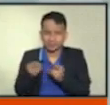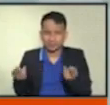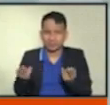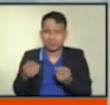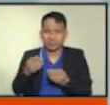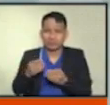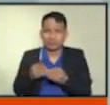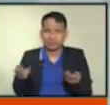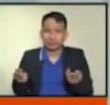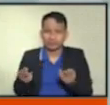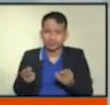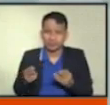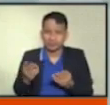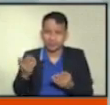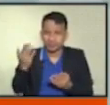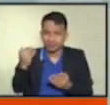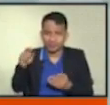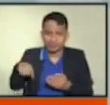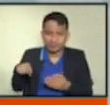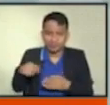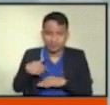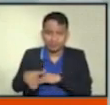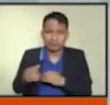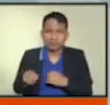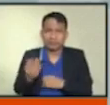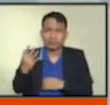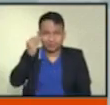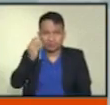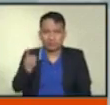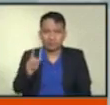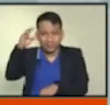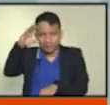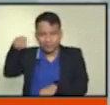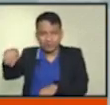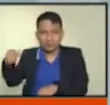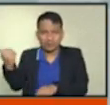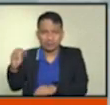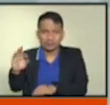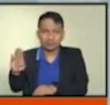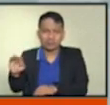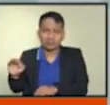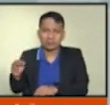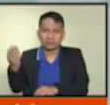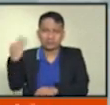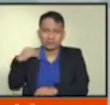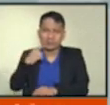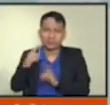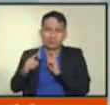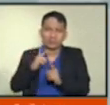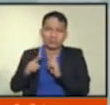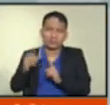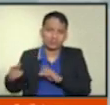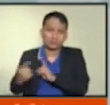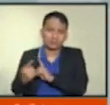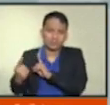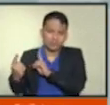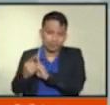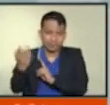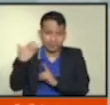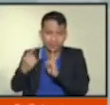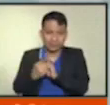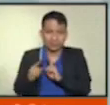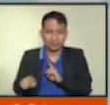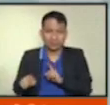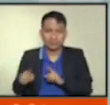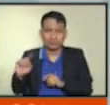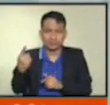nakakausap. Pambili ng notebook. So bakit kinakailangan mong bigyan ng pambili ng notebook itong mga anak niya? Kasi matagal ko na pong nakakausap po yung mga anak niya. Di ba dapat